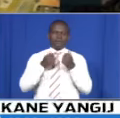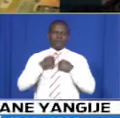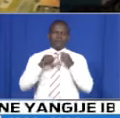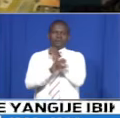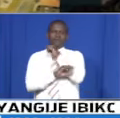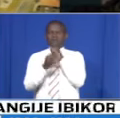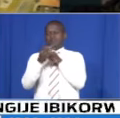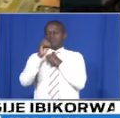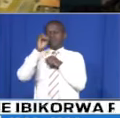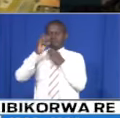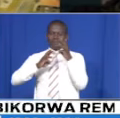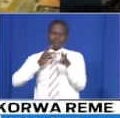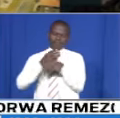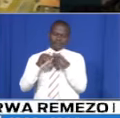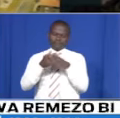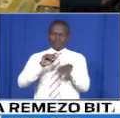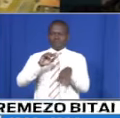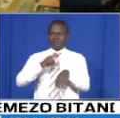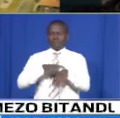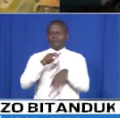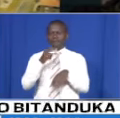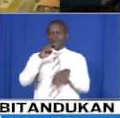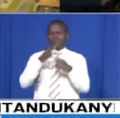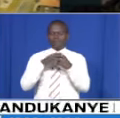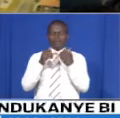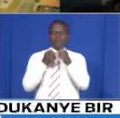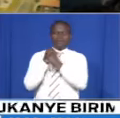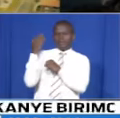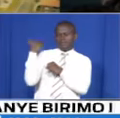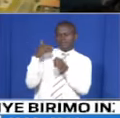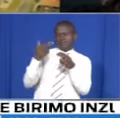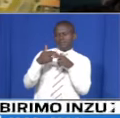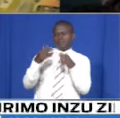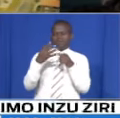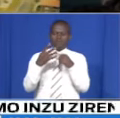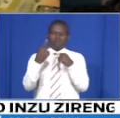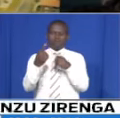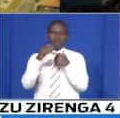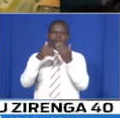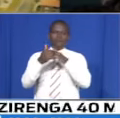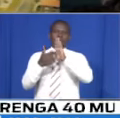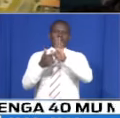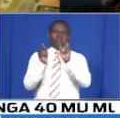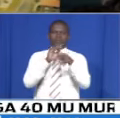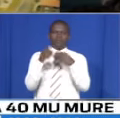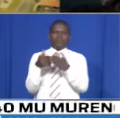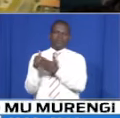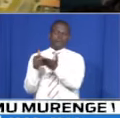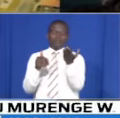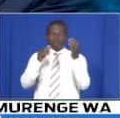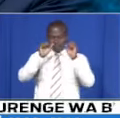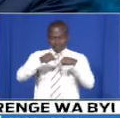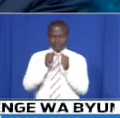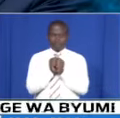bya mbere ku isi, aho ruri ku mwanya wa 29, mu gihe umwaka ushize rwari ku mwanya wa 41, ibikagaragaza ko no kuzamuka mu yindi myanya bishoboka.